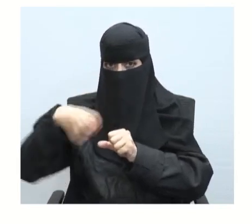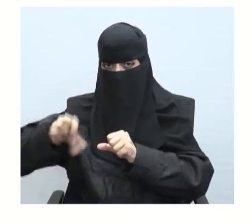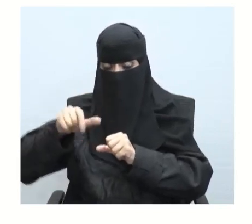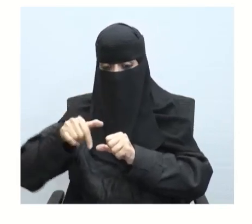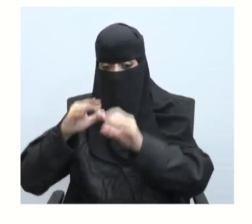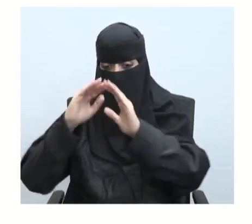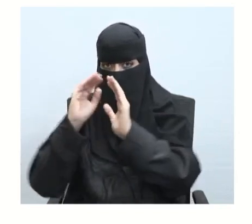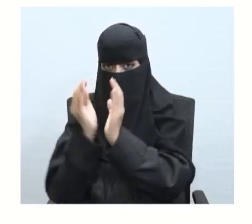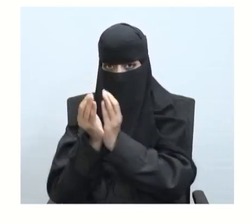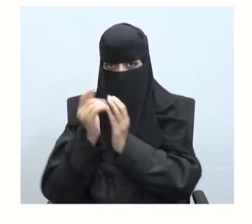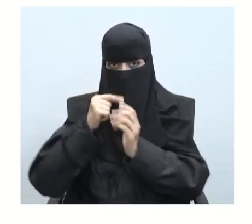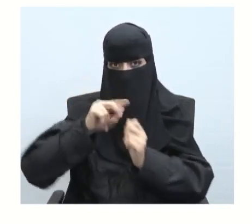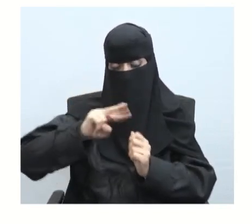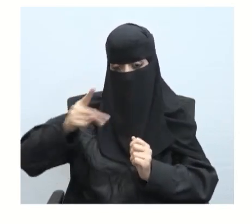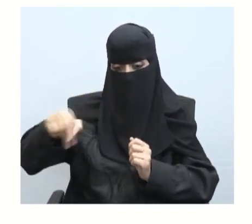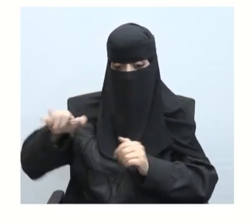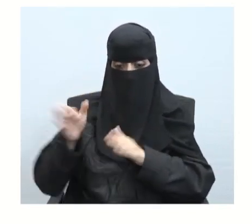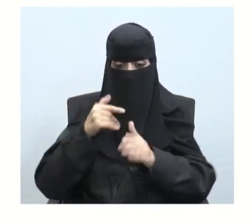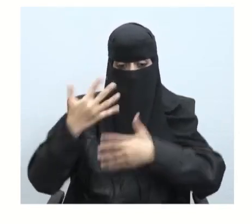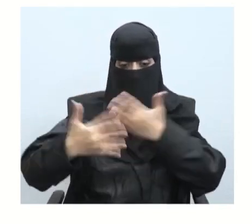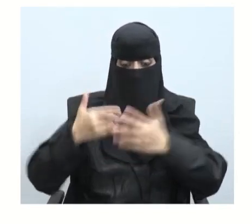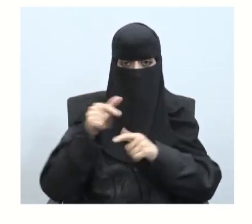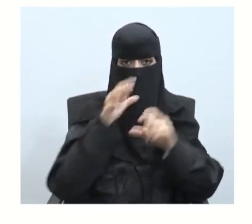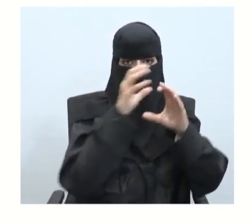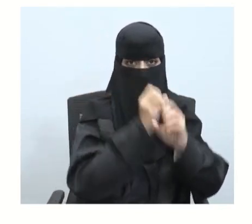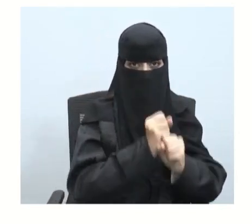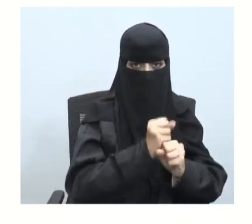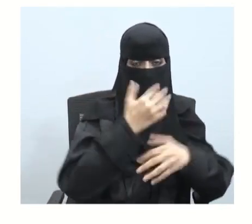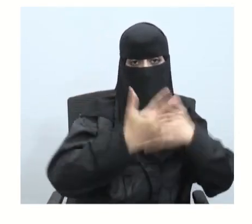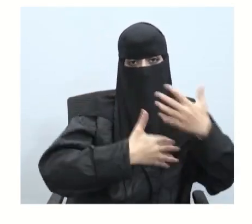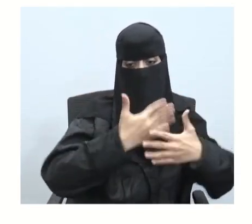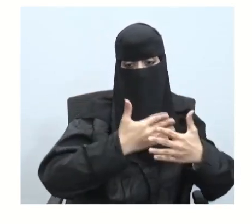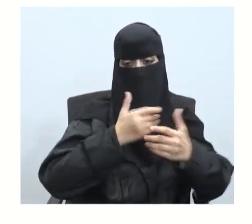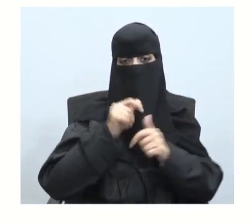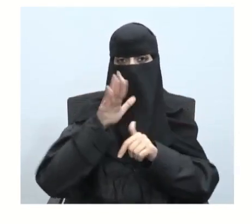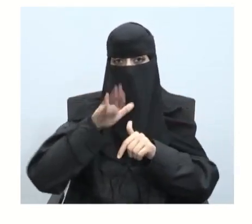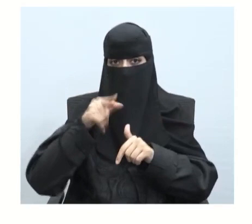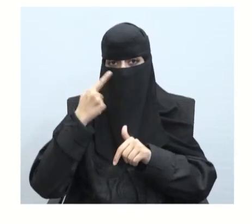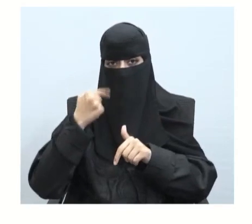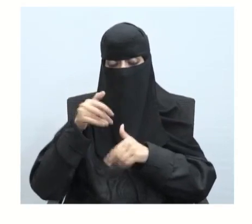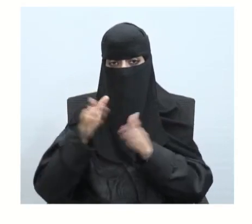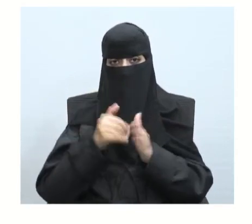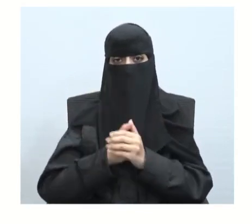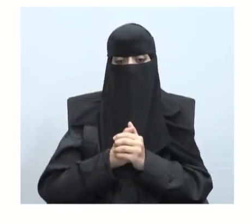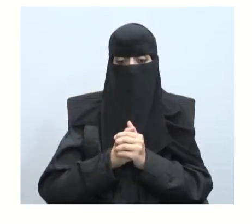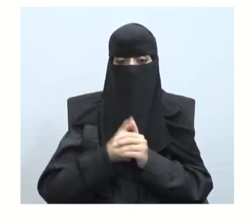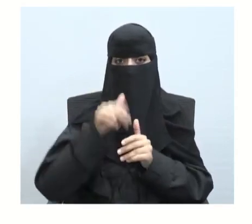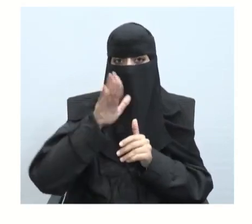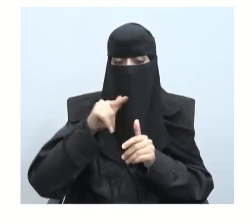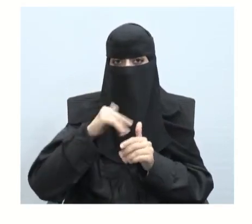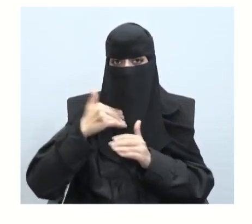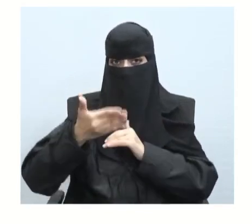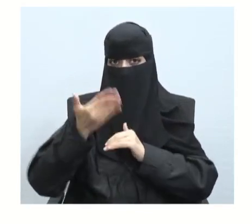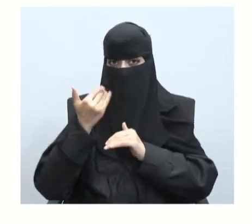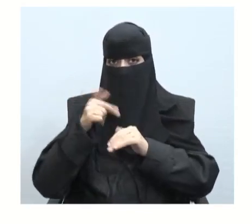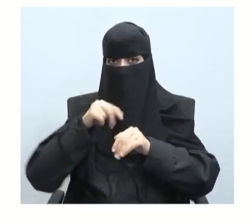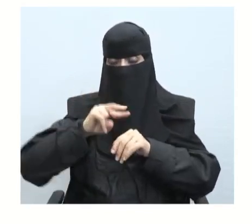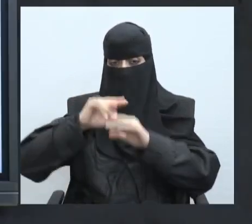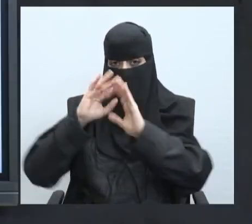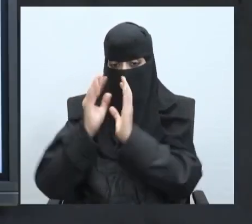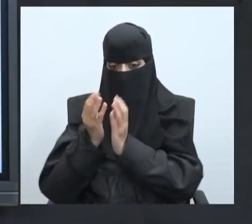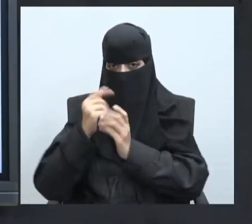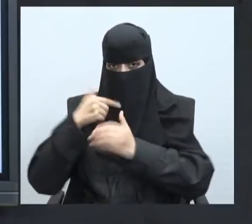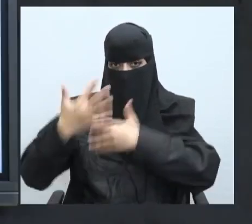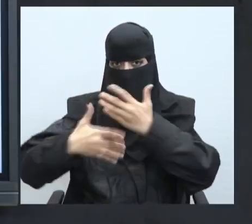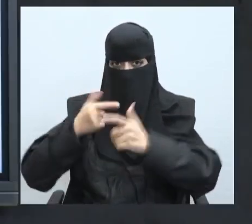فيها عنوانين اللي هو الاشكال المتعدده الطاقه وتطبيق له في الحياه اللي هو حفظ الطاقه عندما درست اشكال متعدده